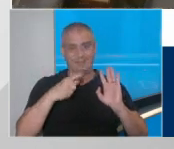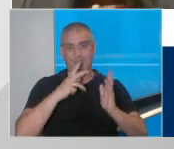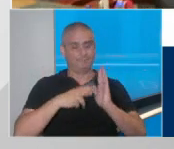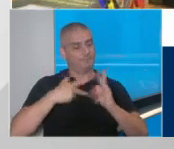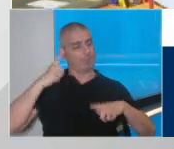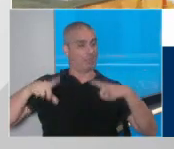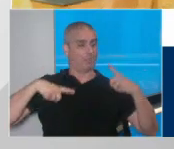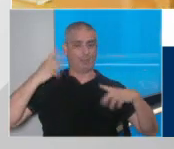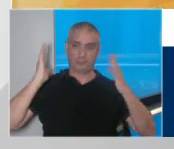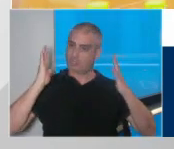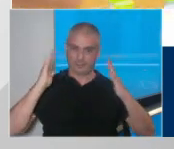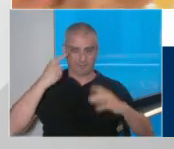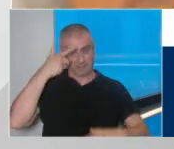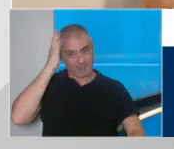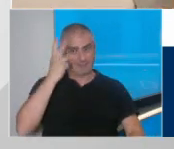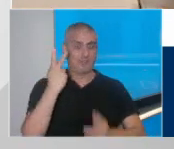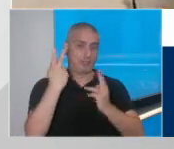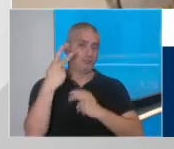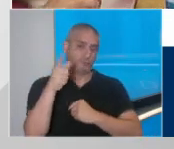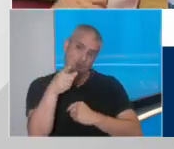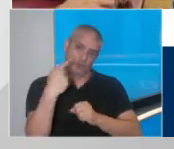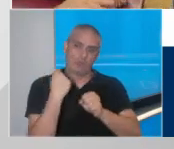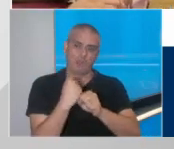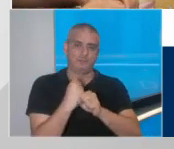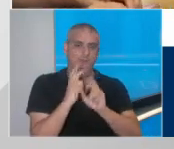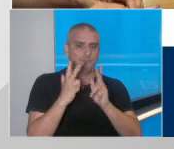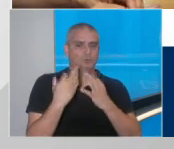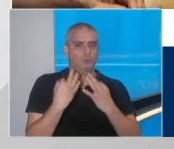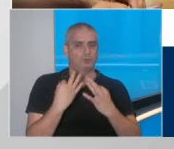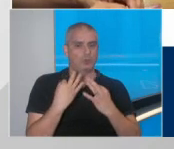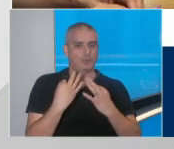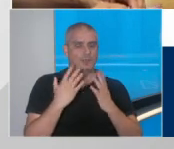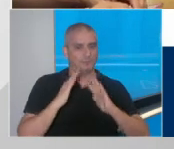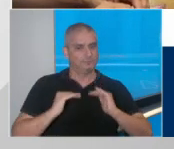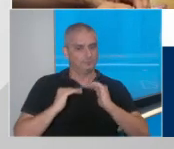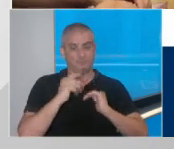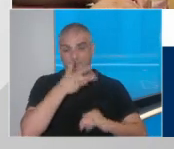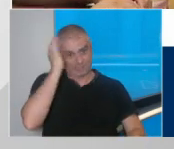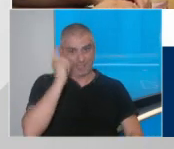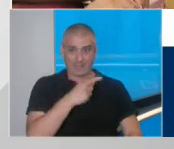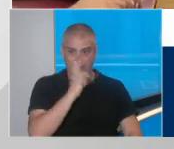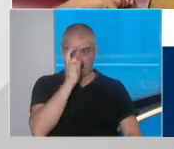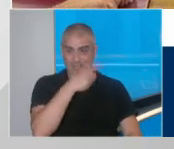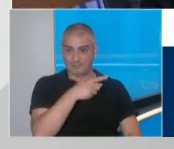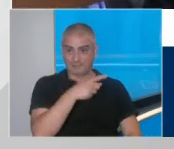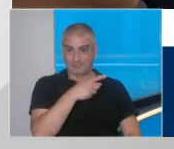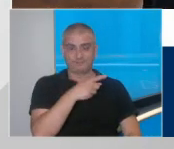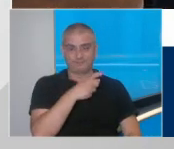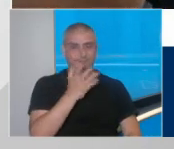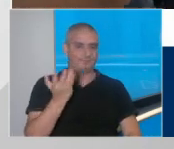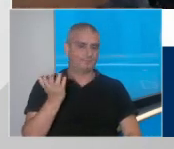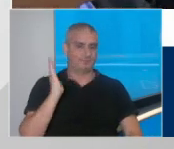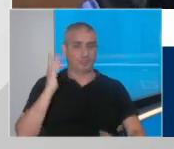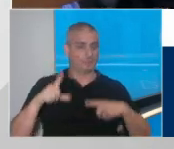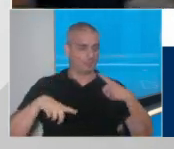העצמית הזאת, ואני חושב שללפיד הן הרבה יותר חשובות, והוא עשה את זה לצורה הרבה יותר מדודה מגנץ מאשר לגנץ, אבל יותר מדי